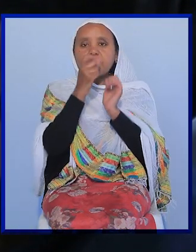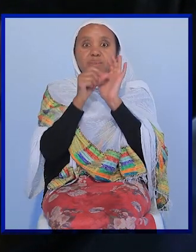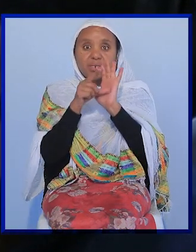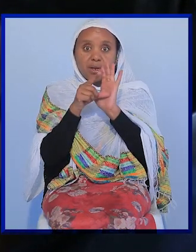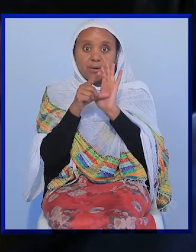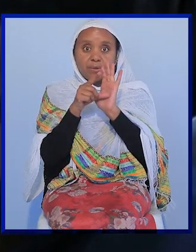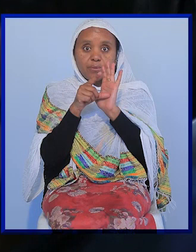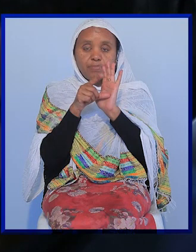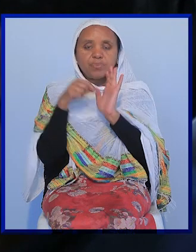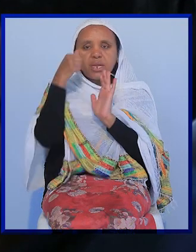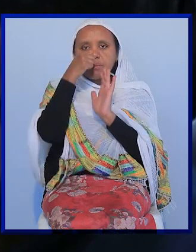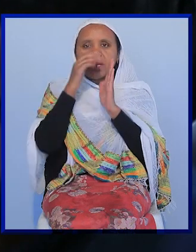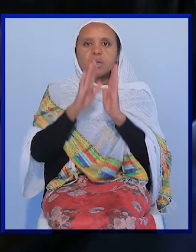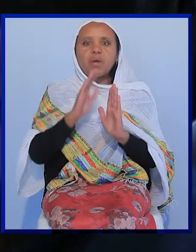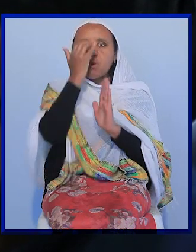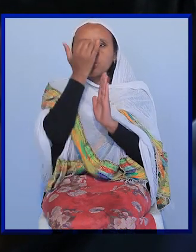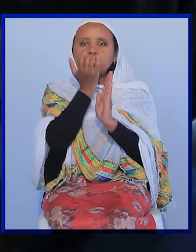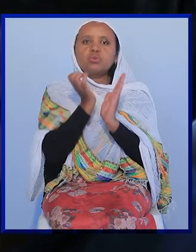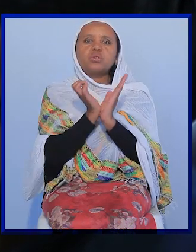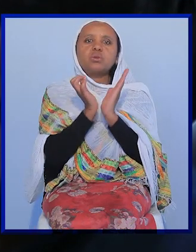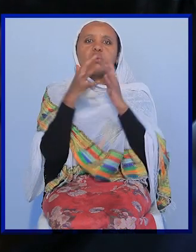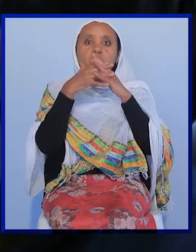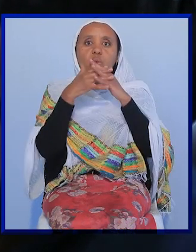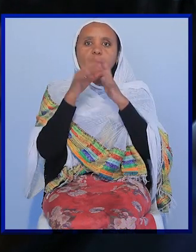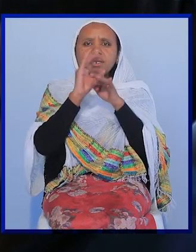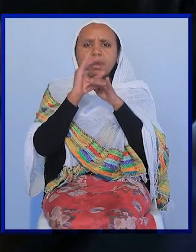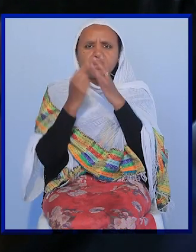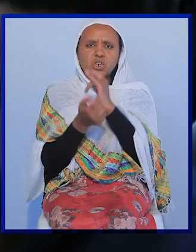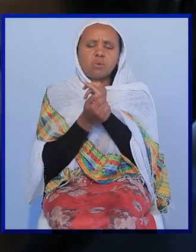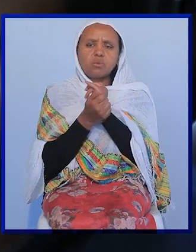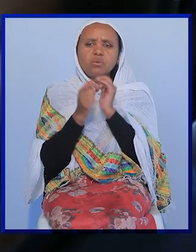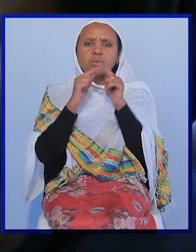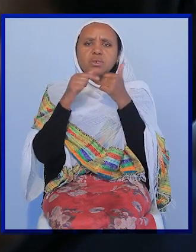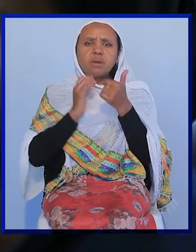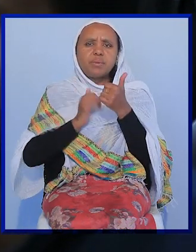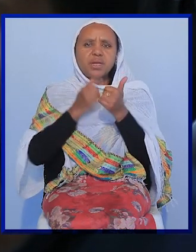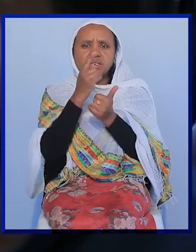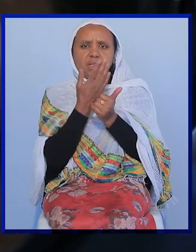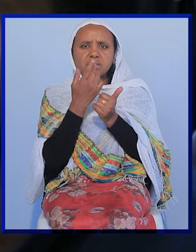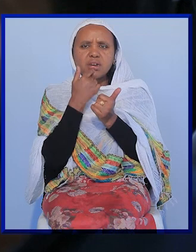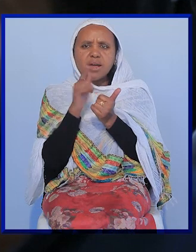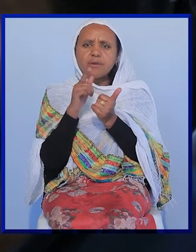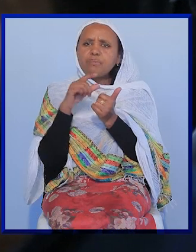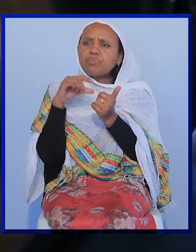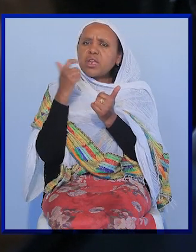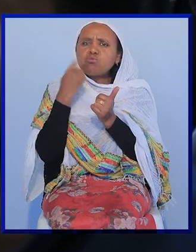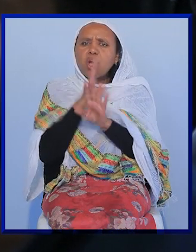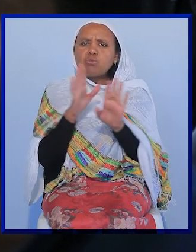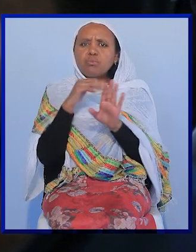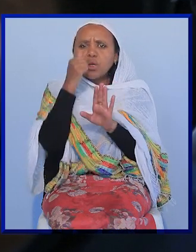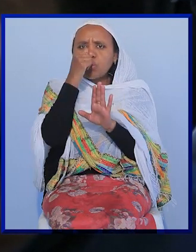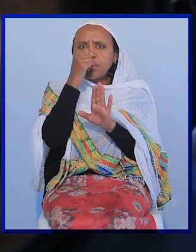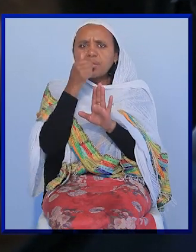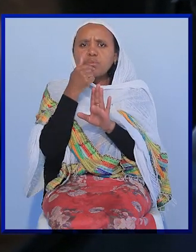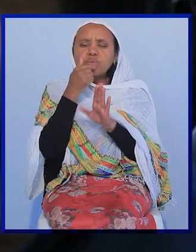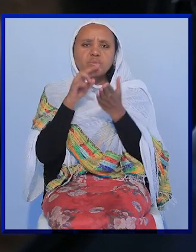መመሰል በኢትዮጵያ ኦርቶዶክስ ተዋሕዶ ቤተ ክርስቲያን ብቻ እንዳለ እንደው ስለ እመቤታችን አንድ ነገር ስንናገር ሌሎቹ እኮ አይሉም የኢትዮጵያ ናቸው